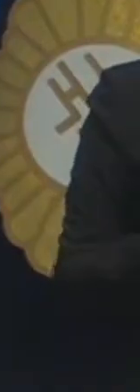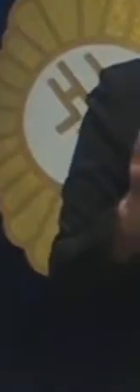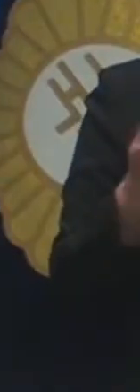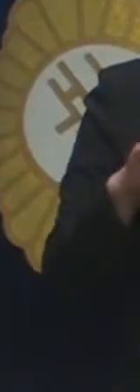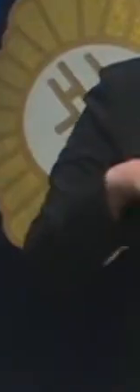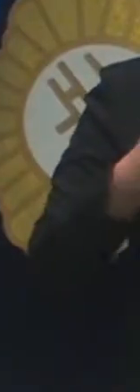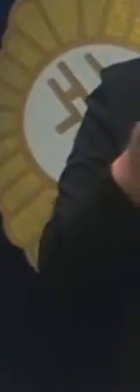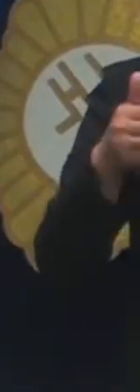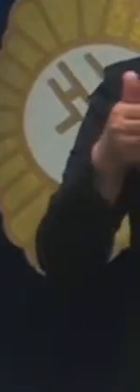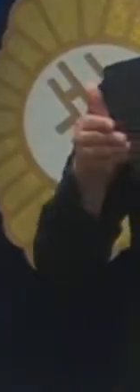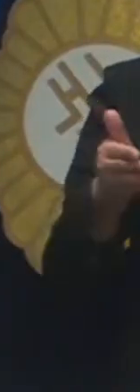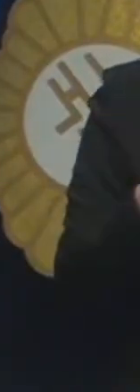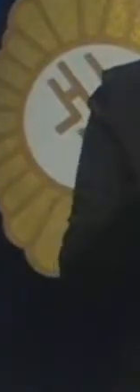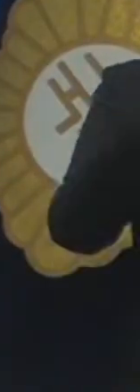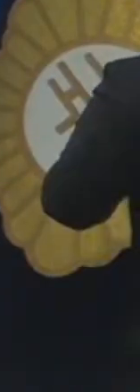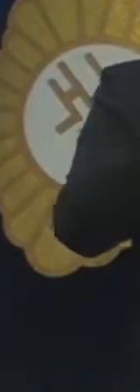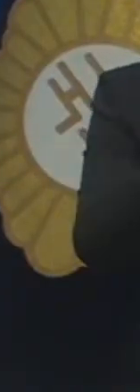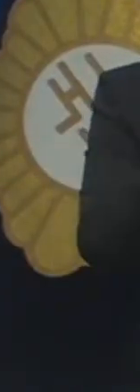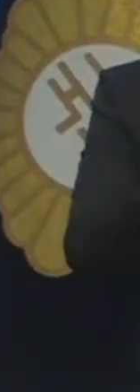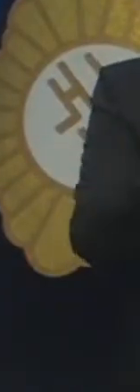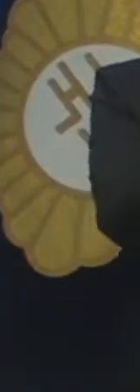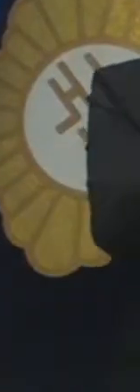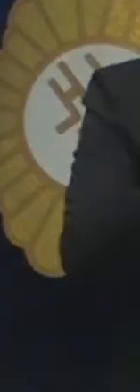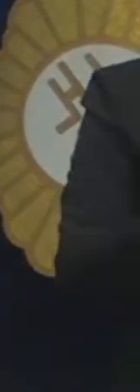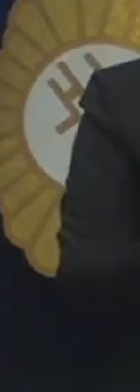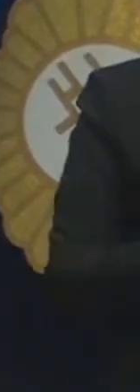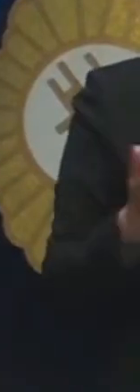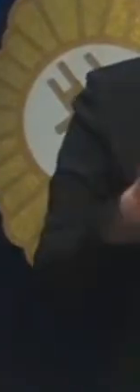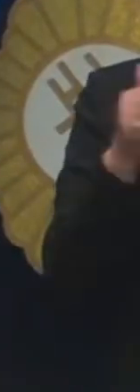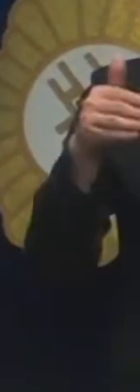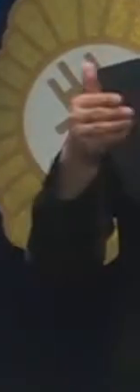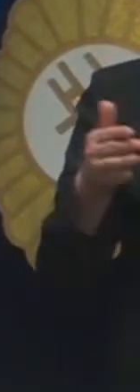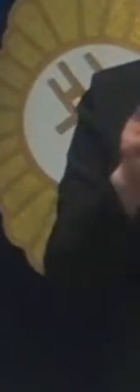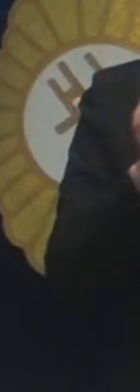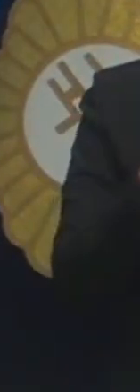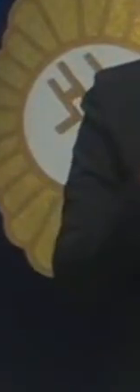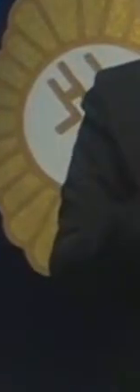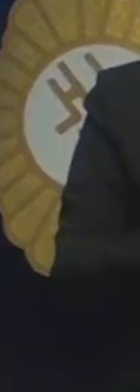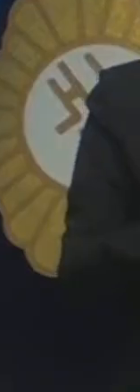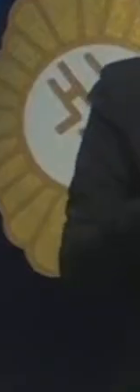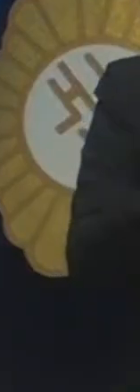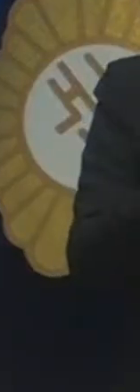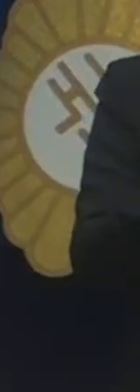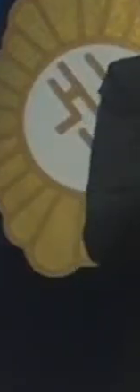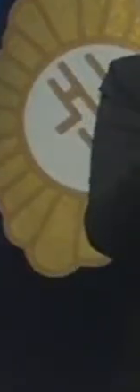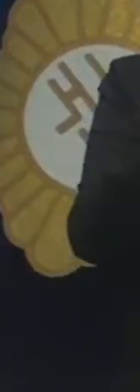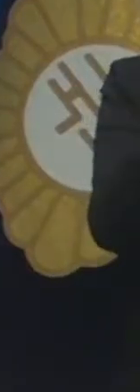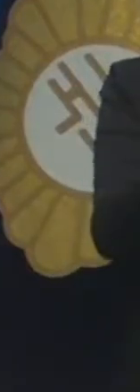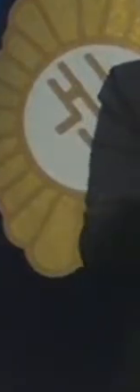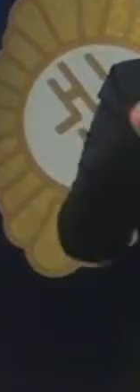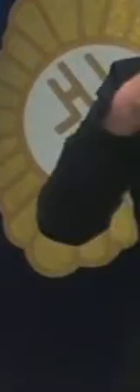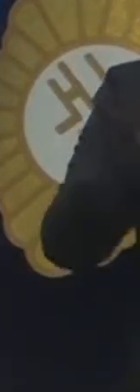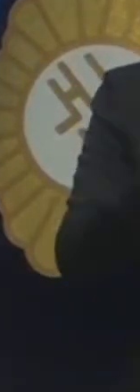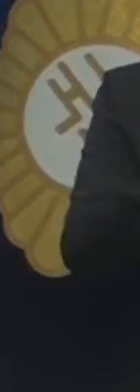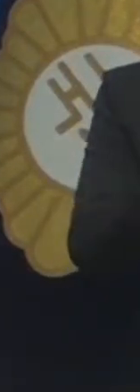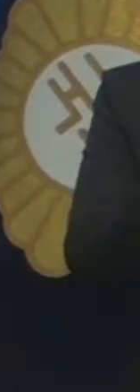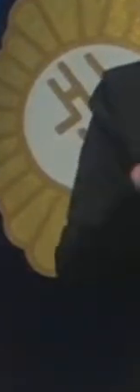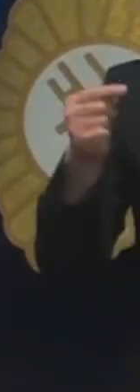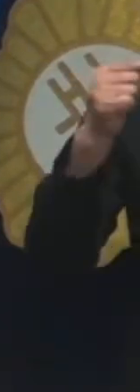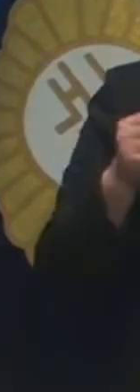조국혁신당 신장식 국회의원님 오셨습니다. 진보당 홈플러스 대책위 위원장 정혜경 국회의원님